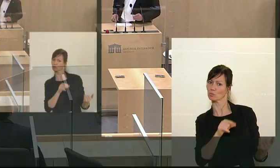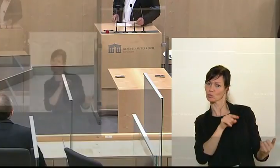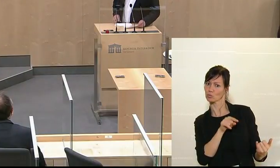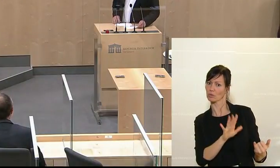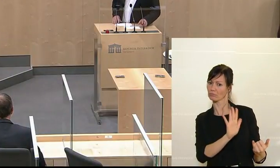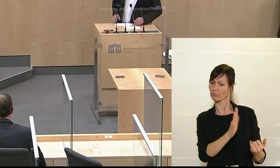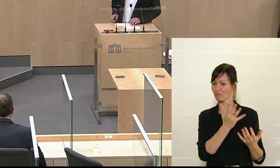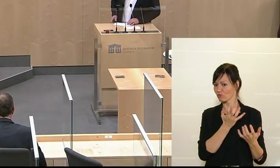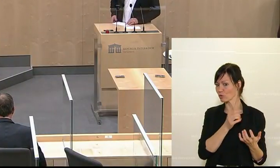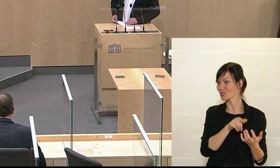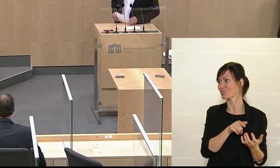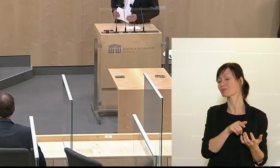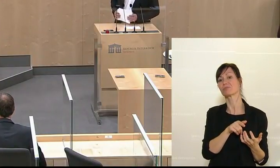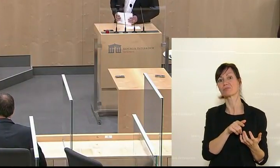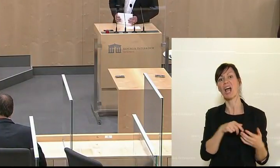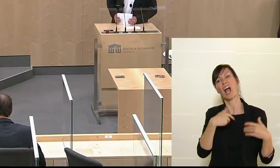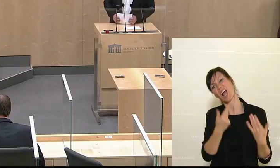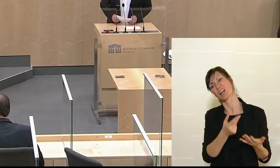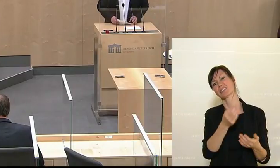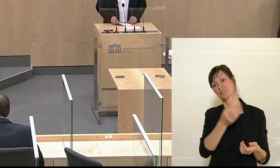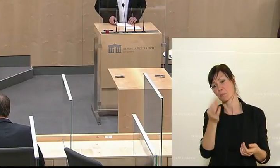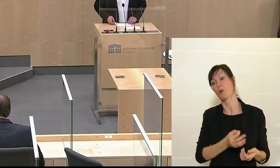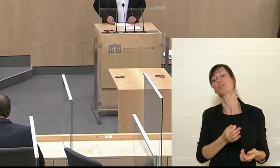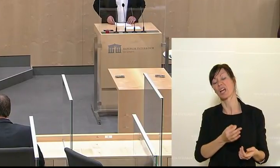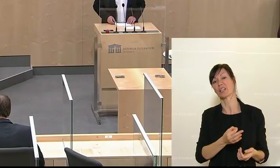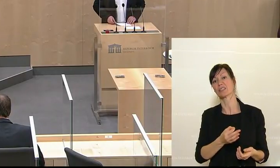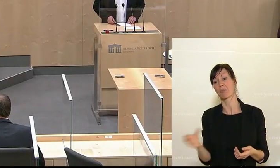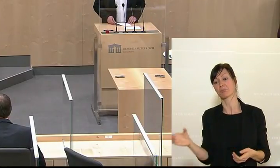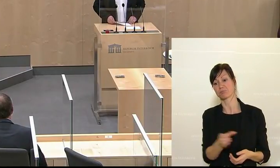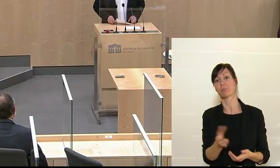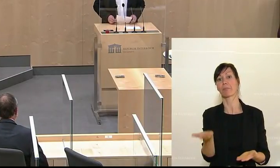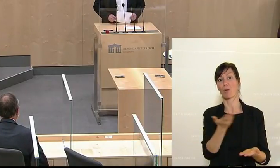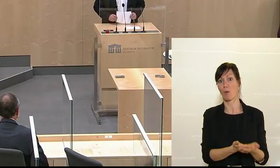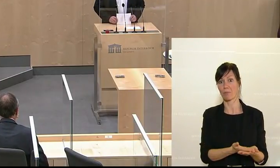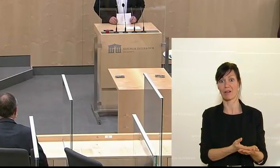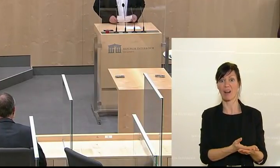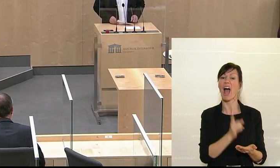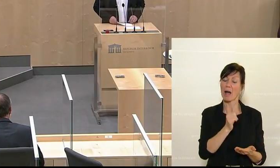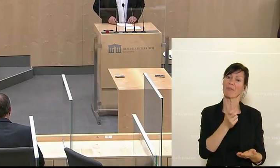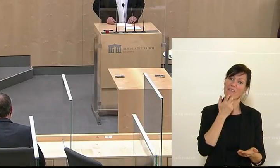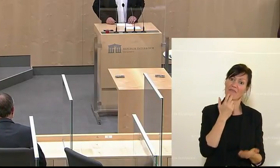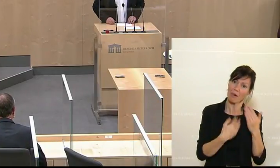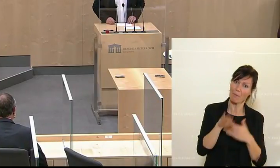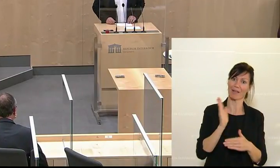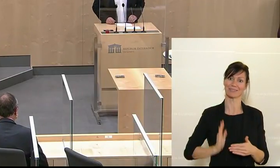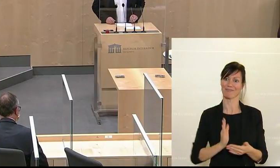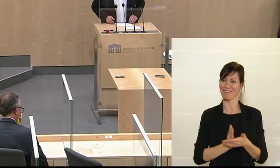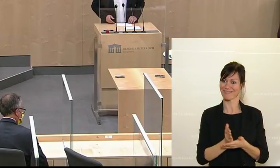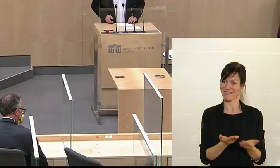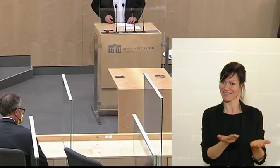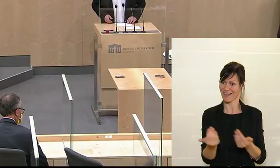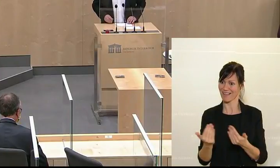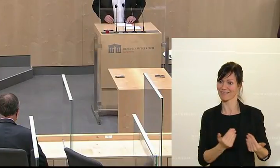derzeit mit gut 8 Prozent noch abdeckbar sind und man weiß, dass durch die